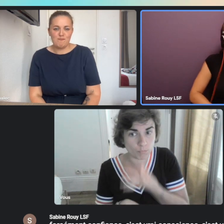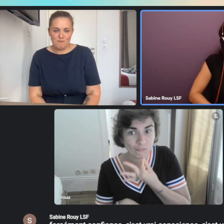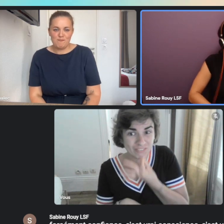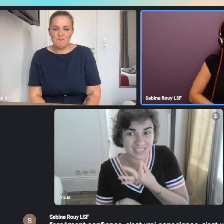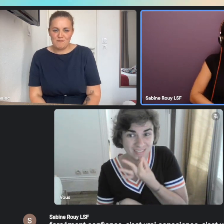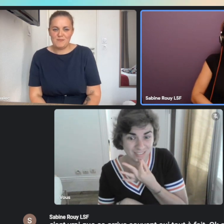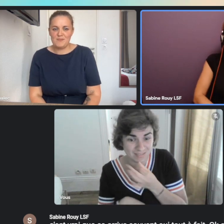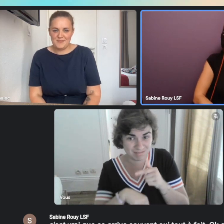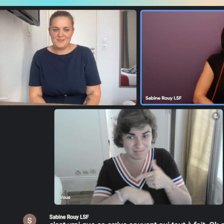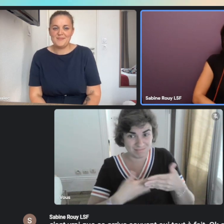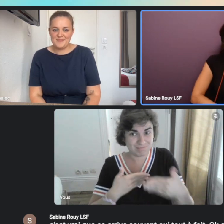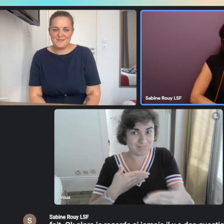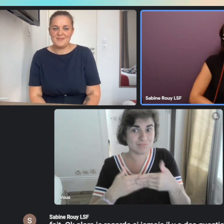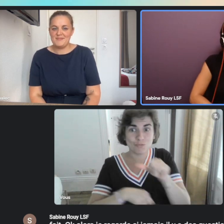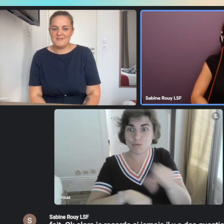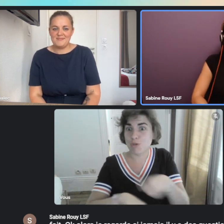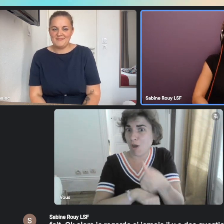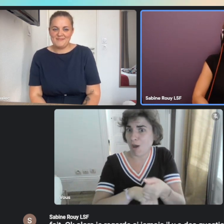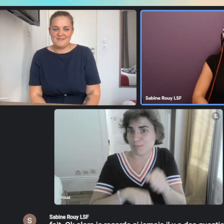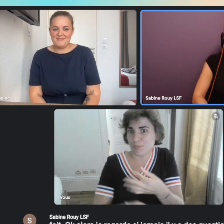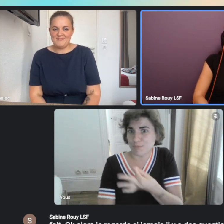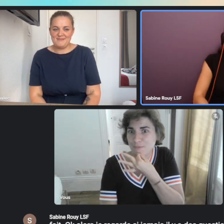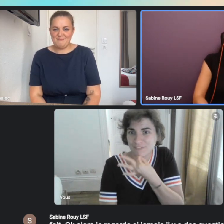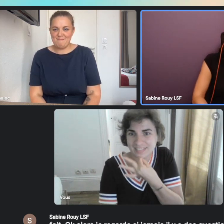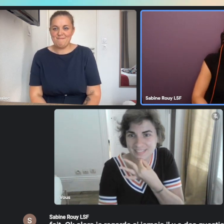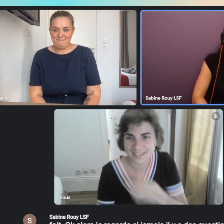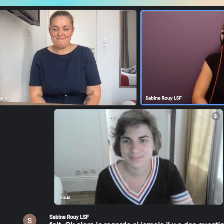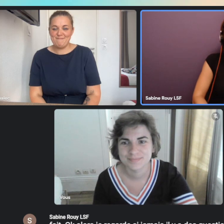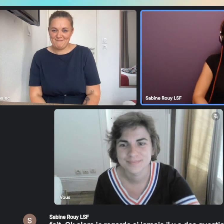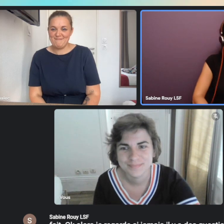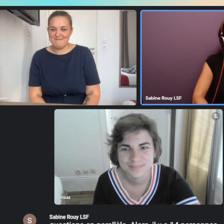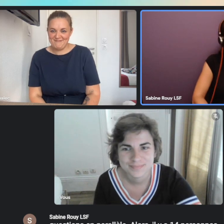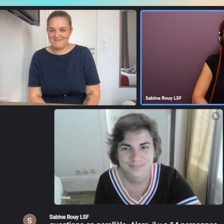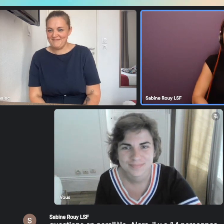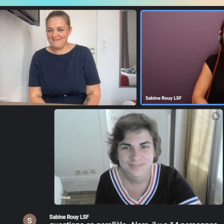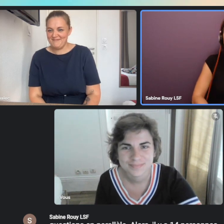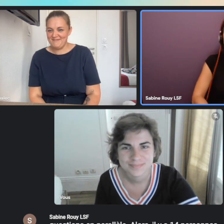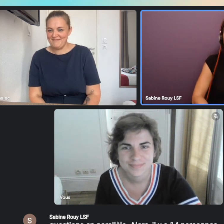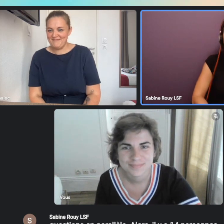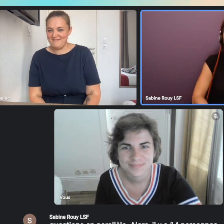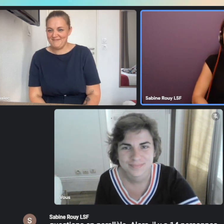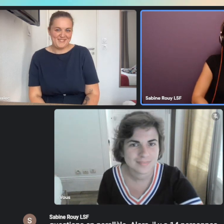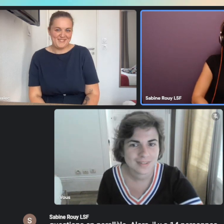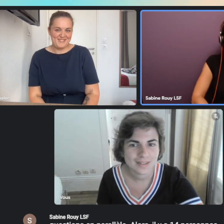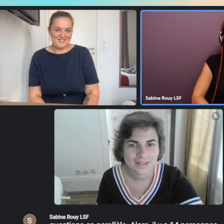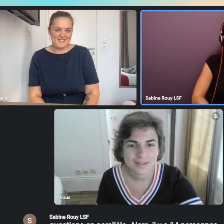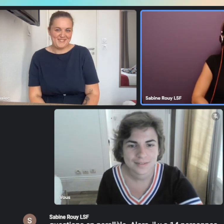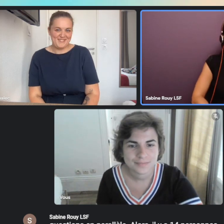vraiment si vous avez des questions, c'est l'occasion d'en profiter. On a 1 heure devant nous, donc faut vraiment en profiter.